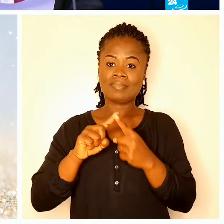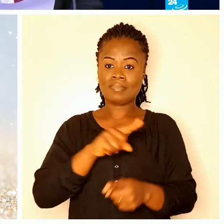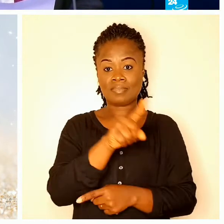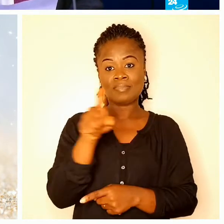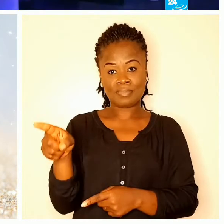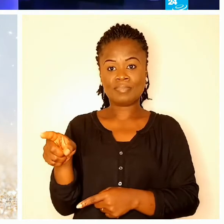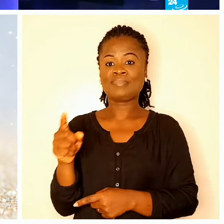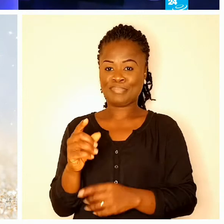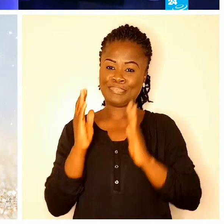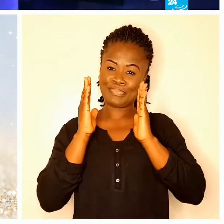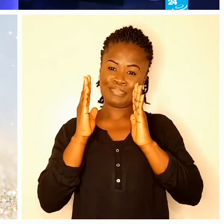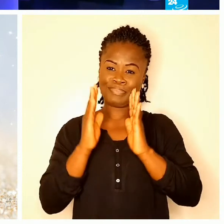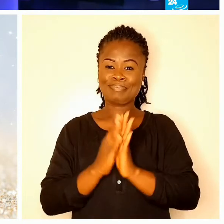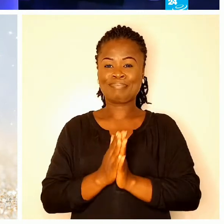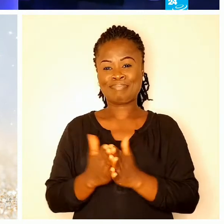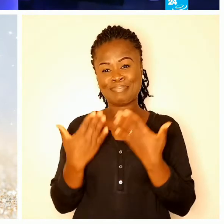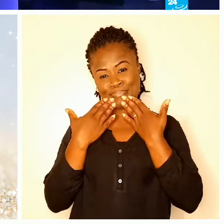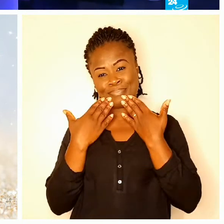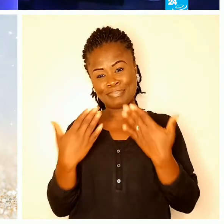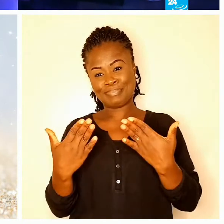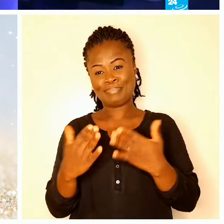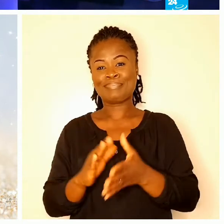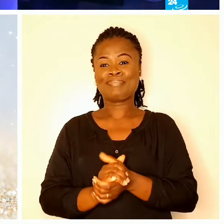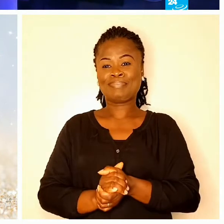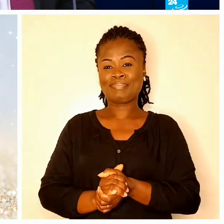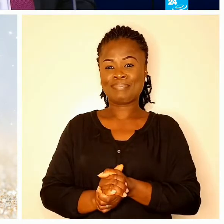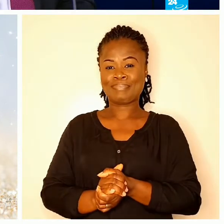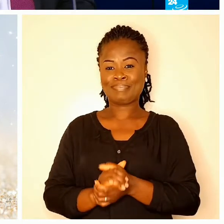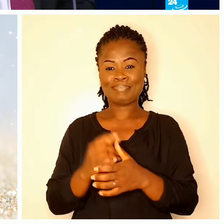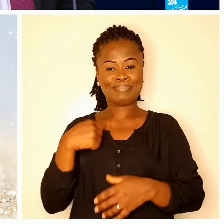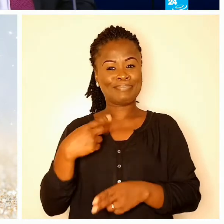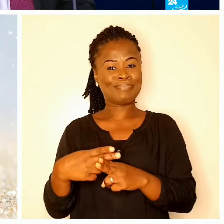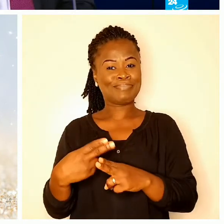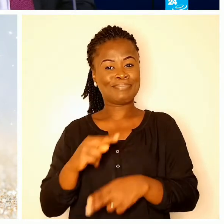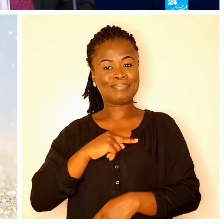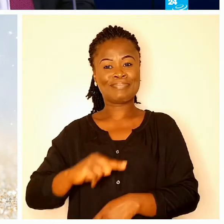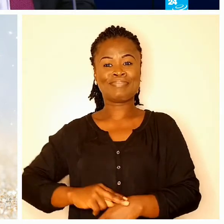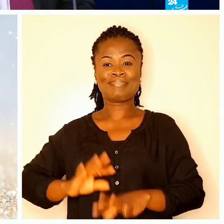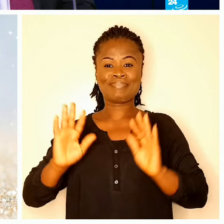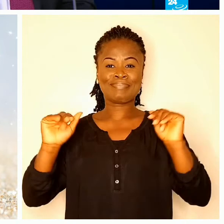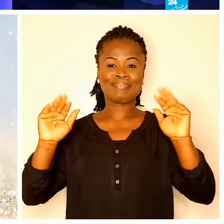vous de nous avoir suivis sur nos 2 antennes, Radio France Internationale et France 24.